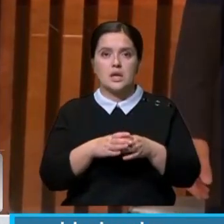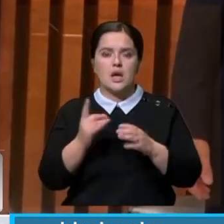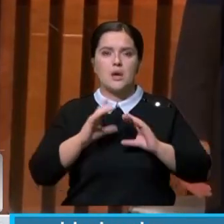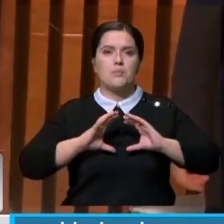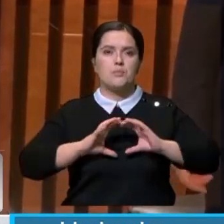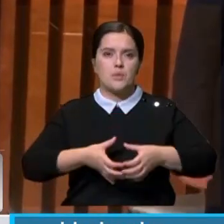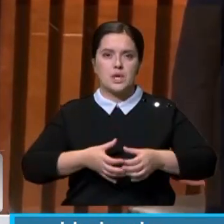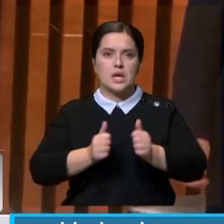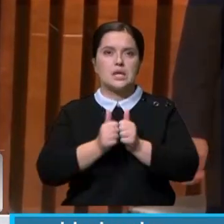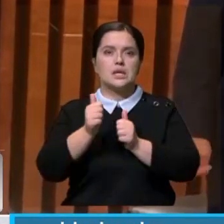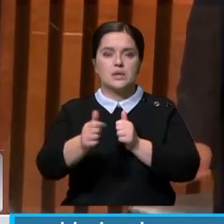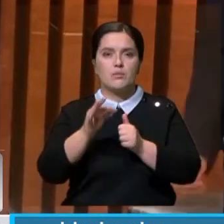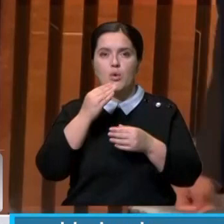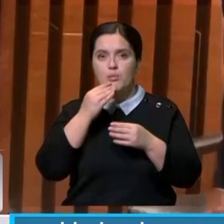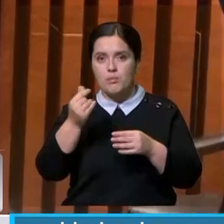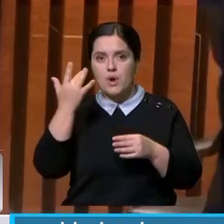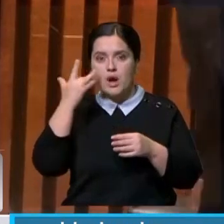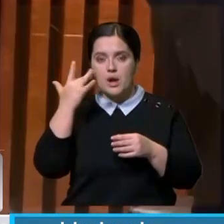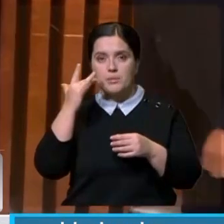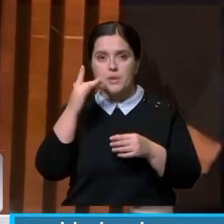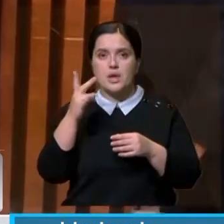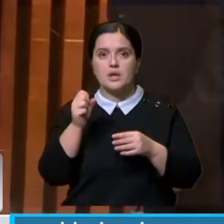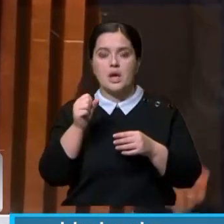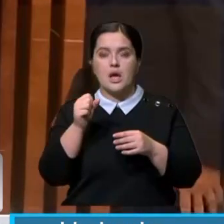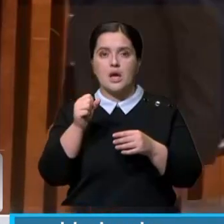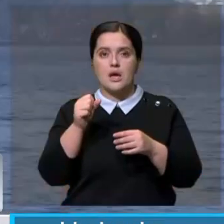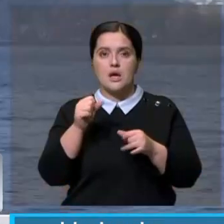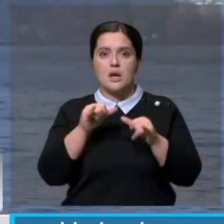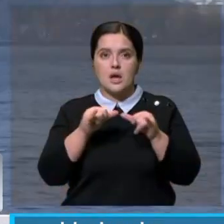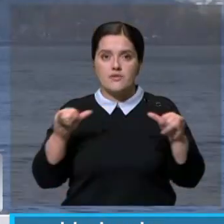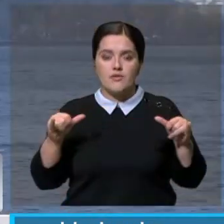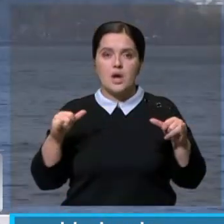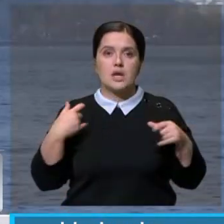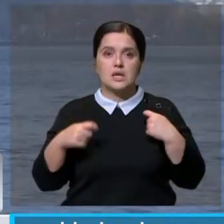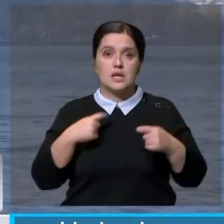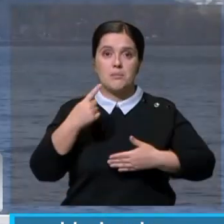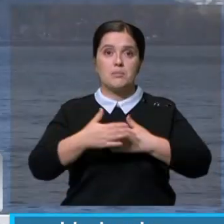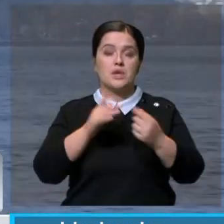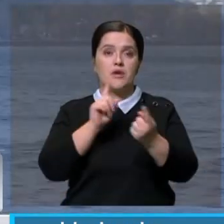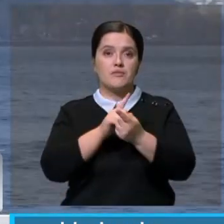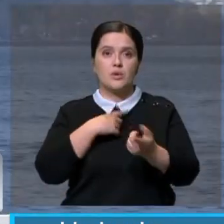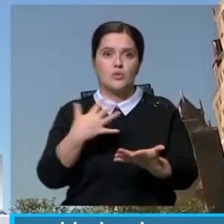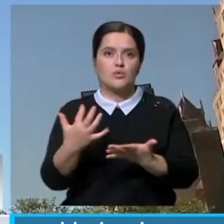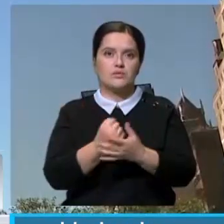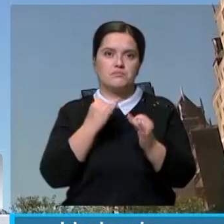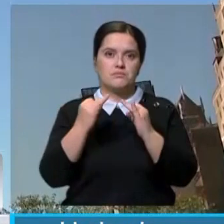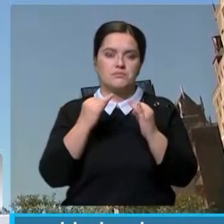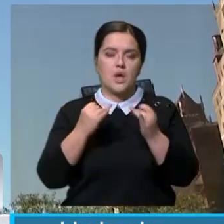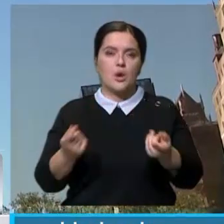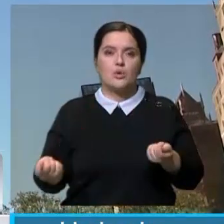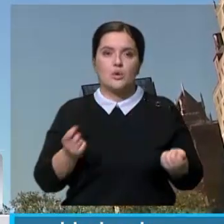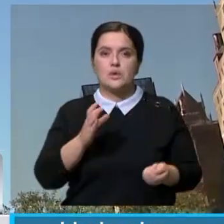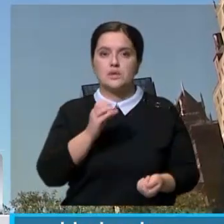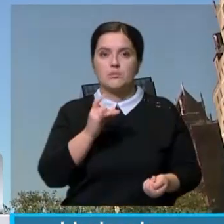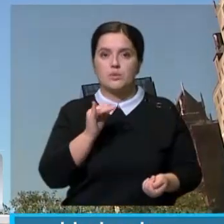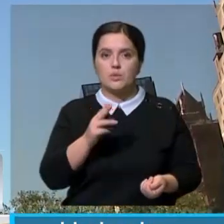мировых лидеров по привлечению американских инвесторов на развивающиеся рынки. Перед встречей нам удалось поговорить с руководителем Самрук